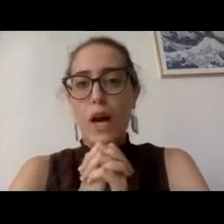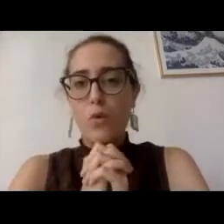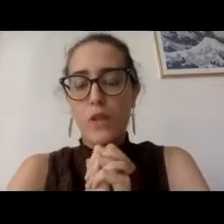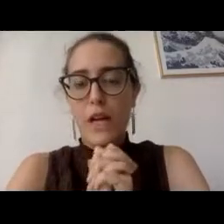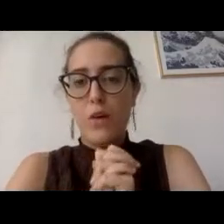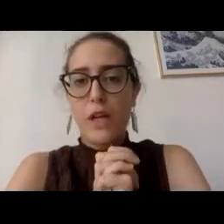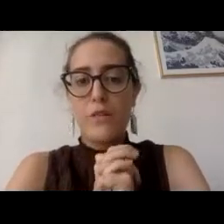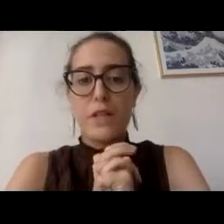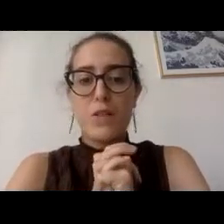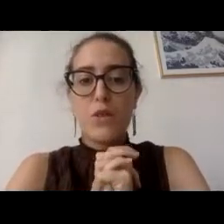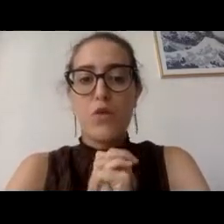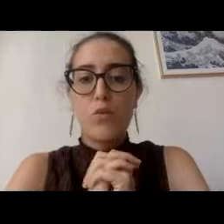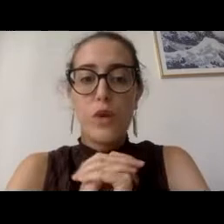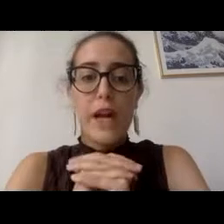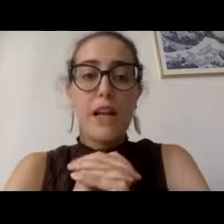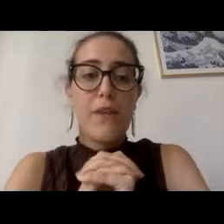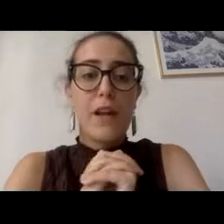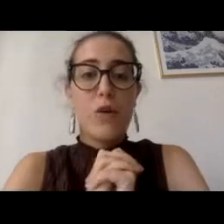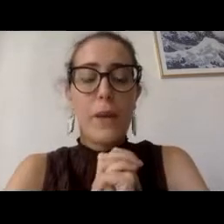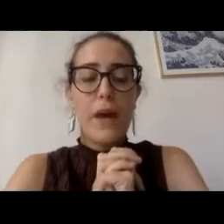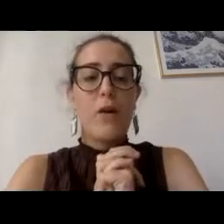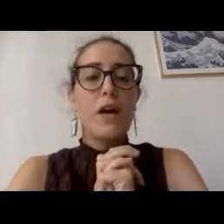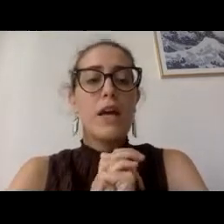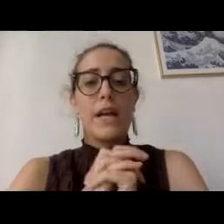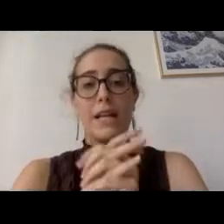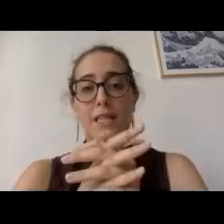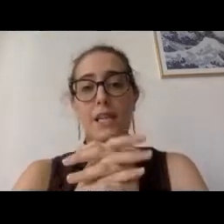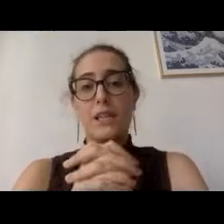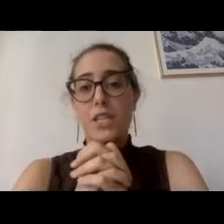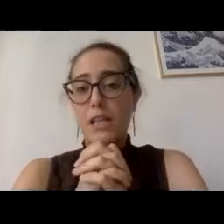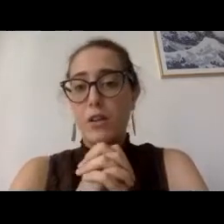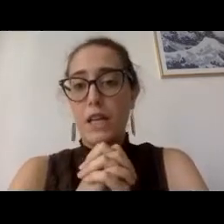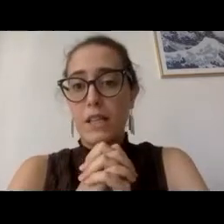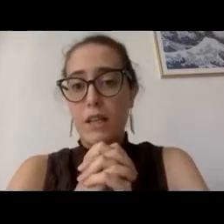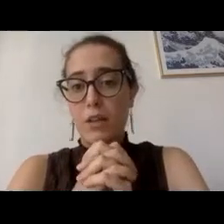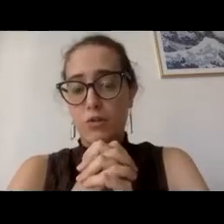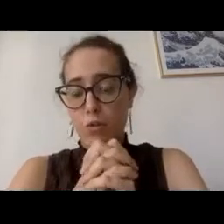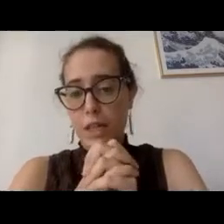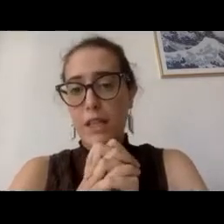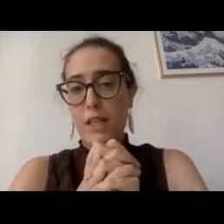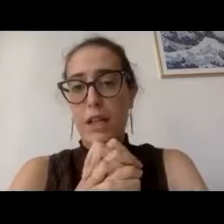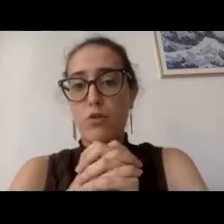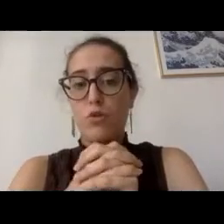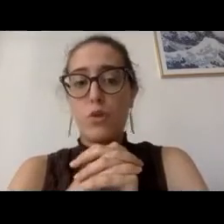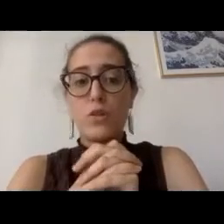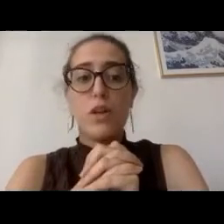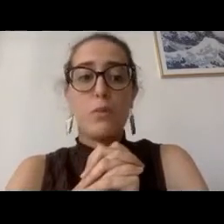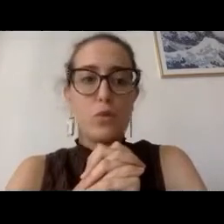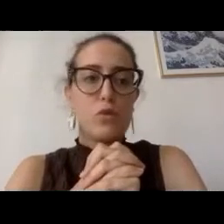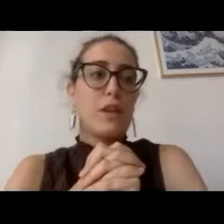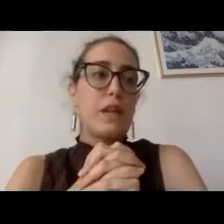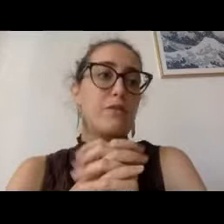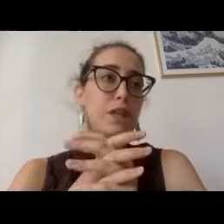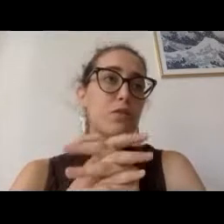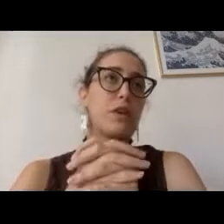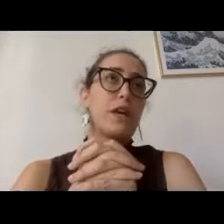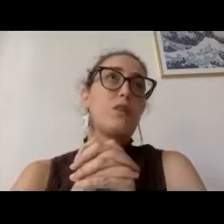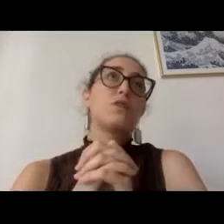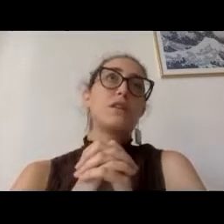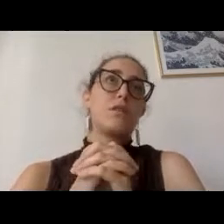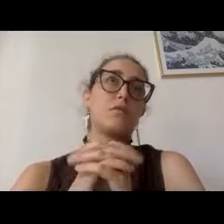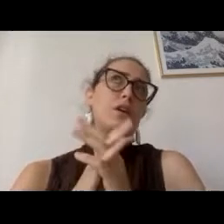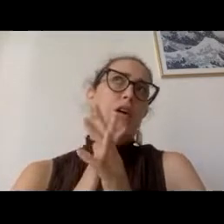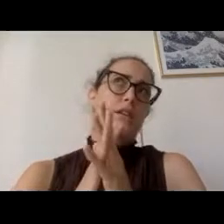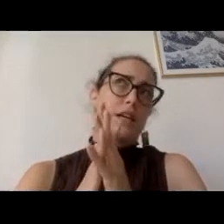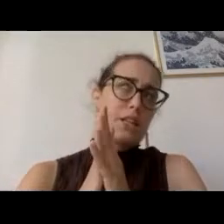purtroppo non ha una definizione comune a livello europeo e nella strategia dell'ondata di ristrutturazioni appunto viene definito